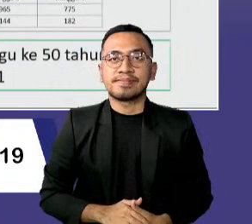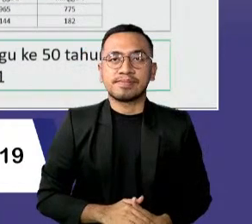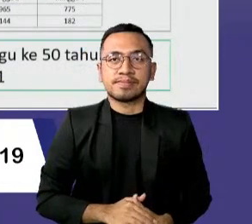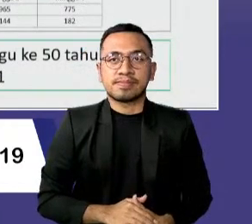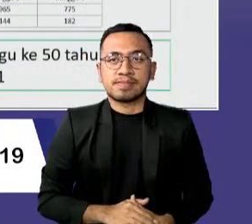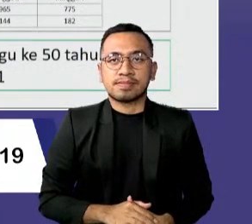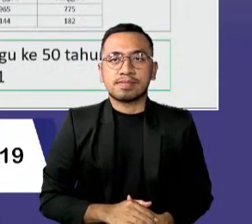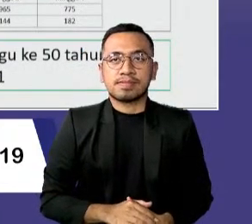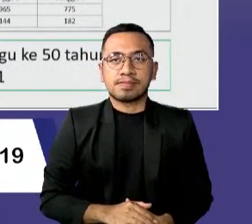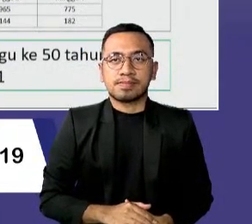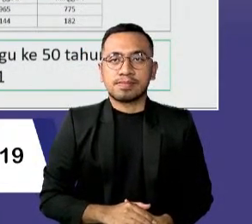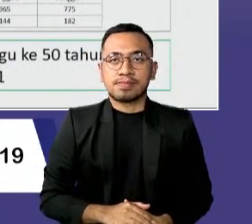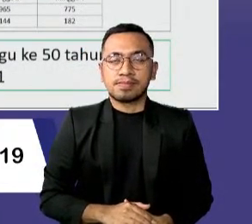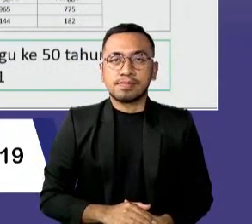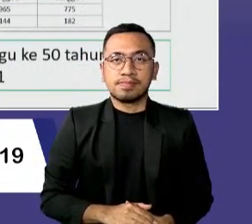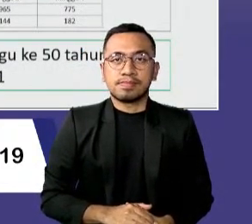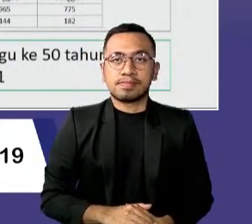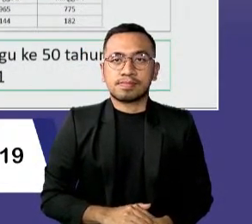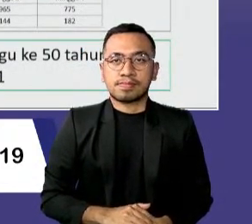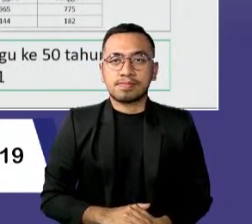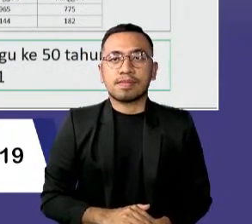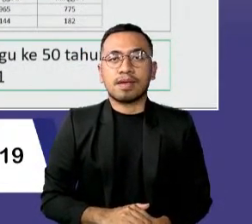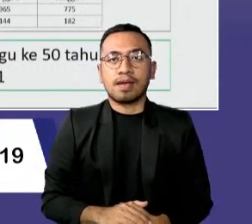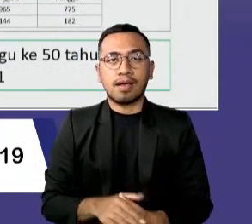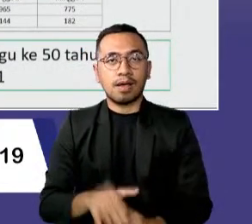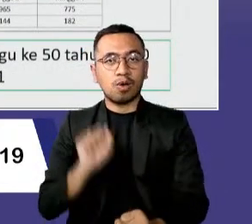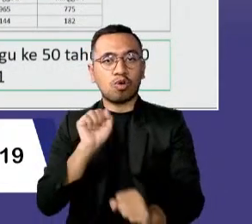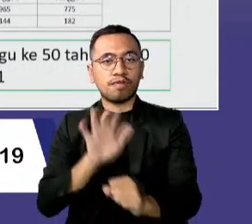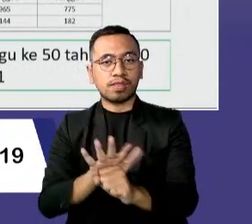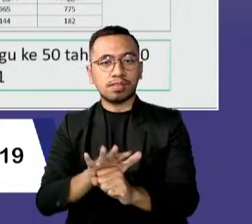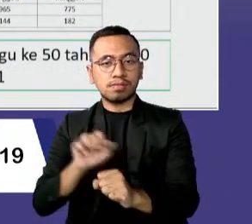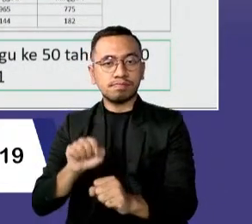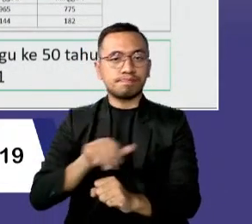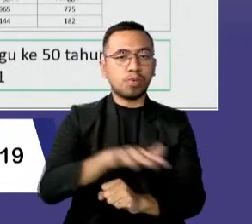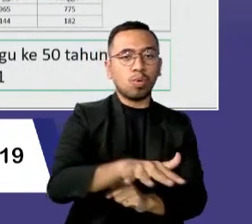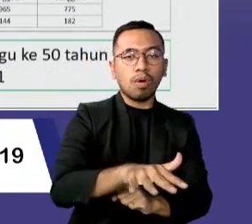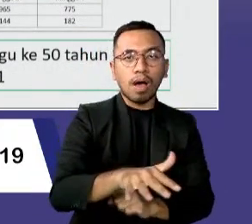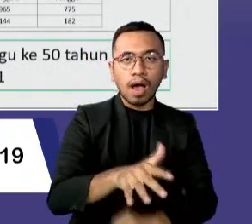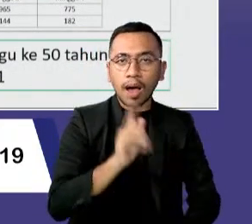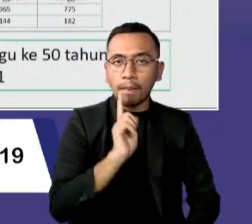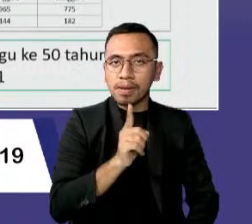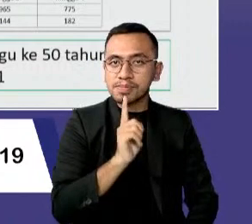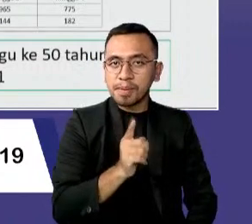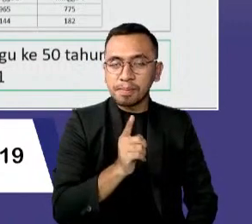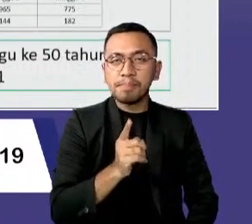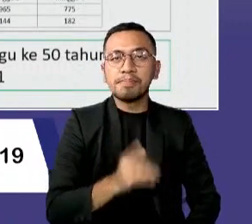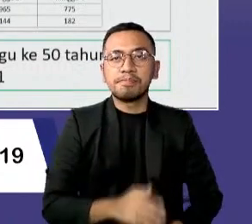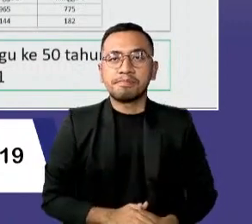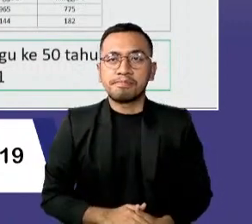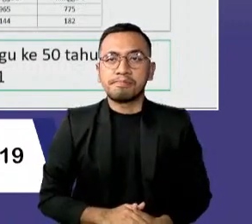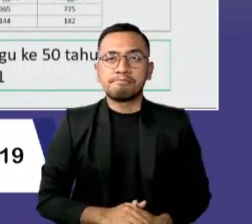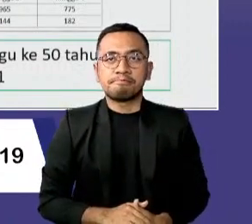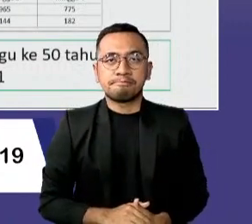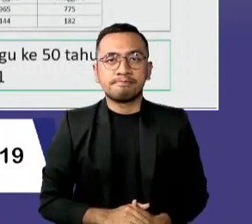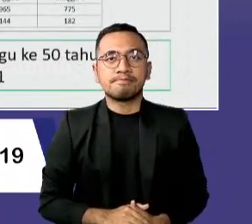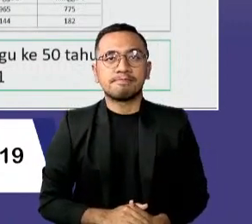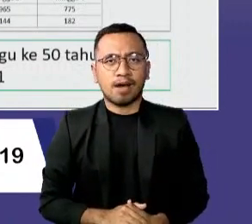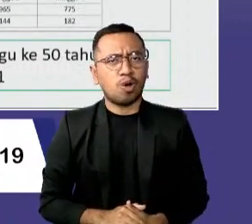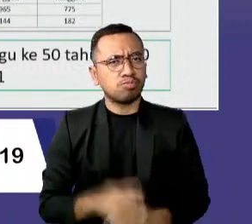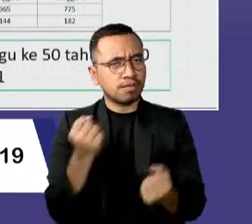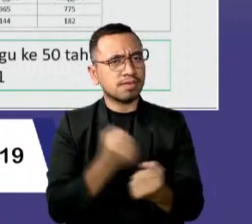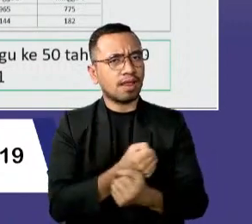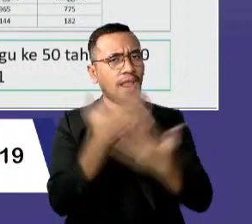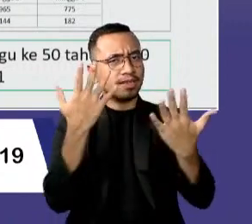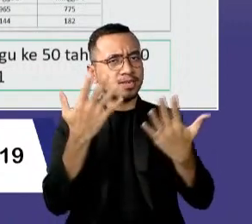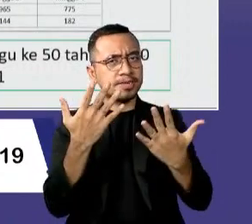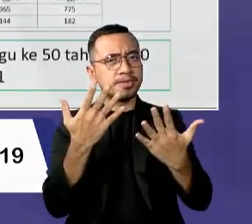kantor dapur yang mempengaruhi perkembangan konflik di daerah itu Kelihatan sekali Kelihatan sekali faktor-faktor